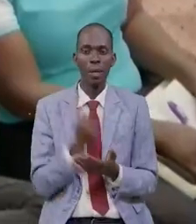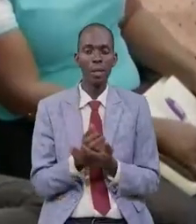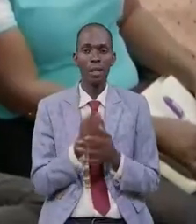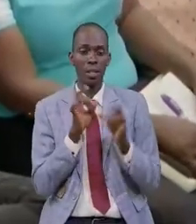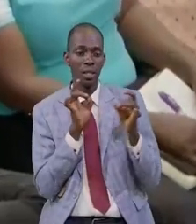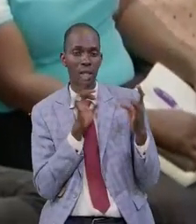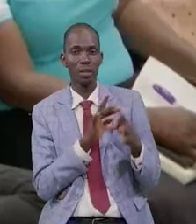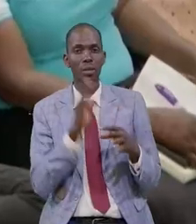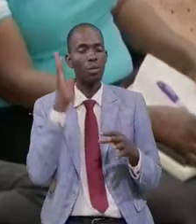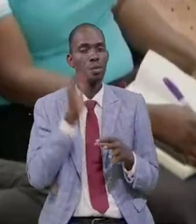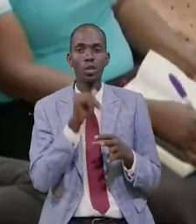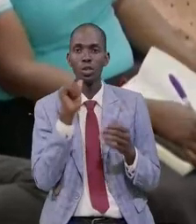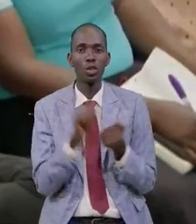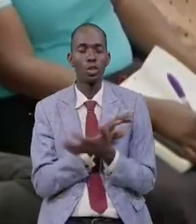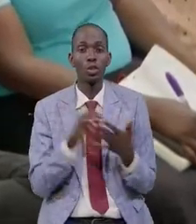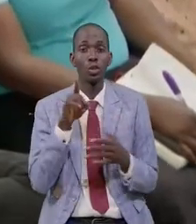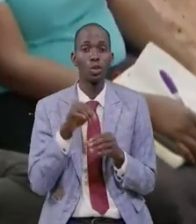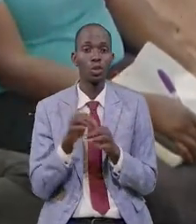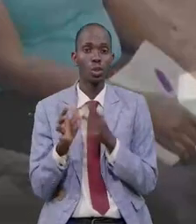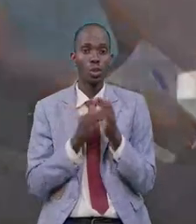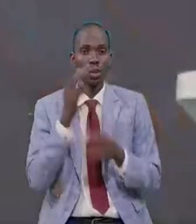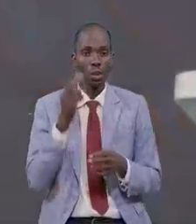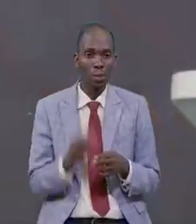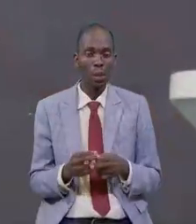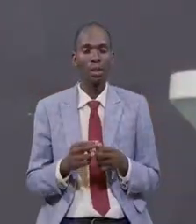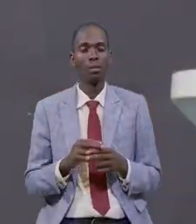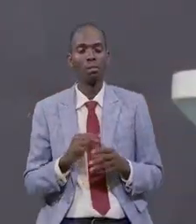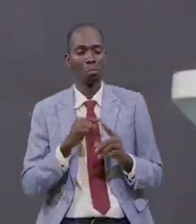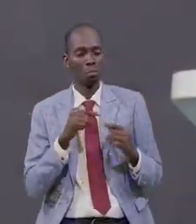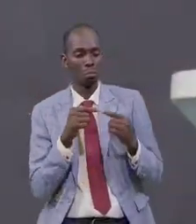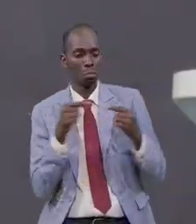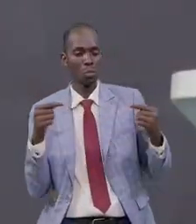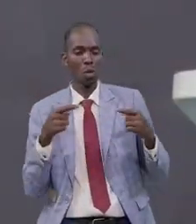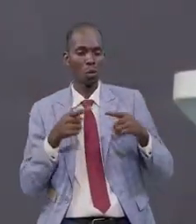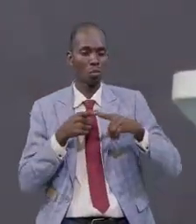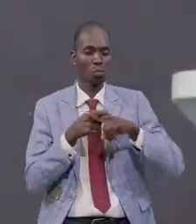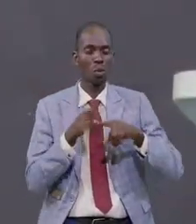va pas te faire disparaître la contradiction ne va pas te faire